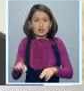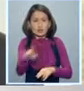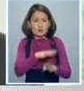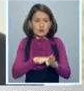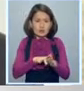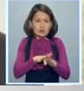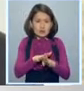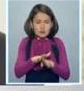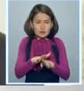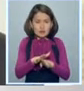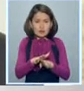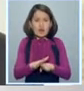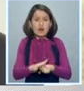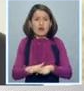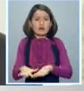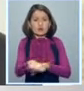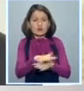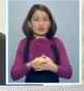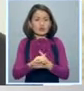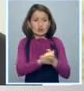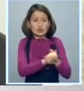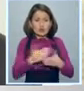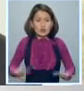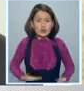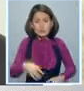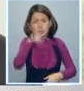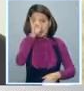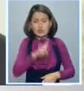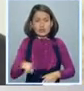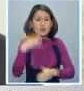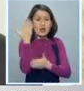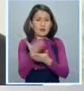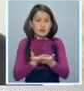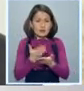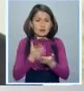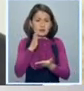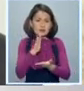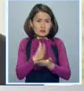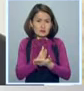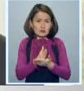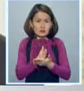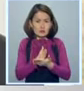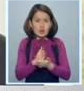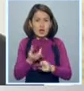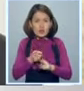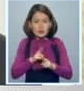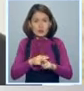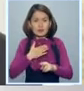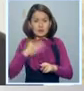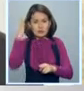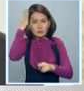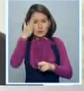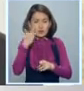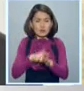елім осы бүкіл дүниежүзіндегі басқа халықтың ашып тұрса екен деген ниетін біз орындаған сияқтымыз деді